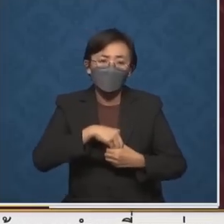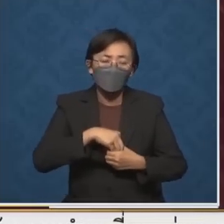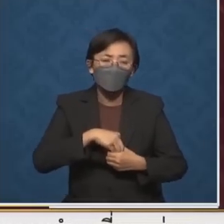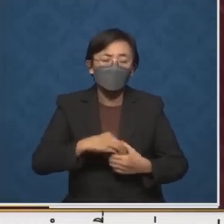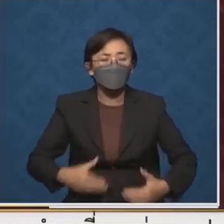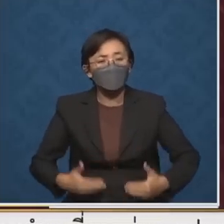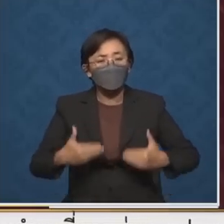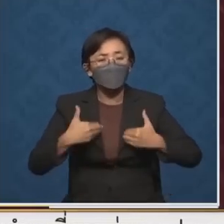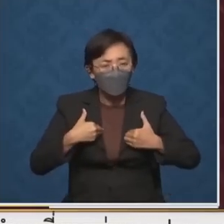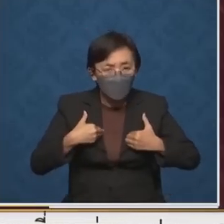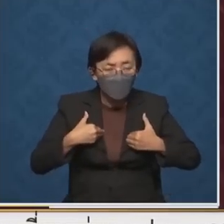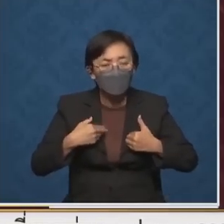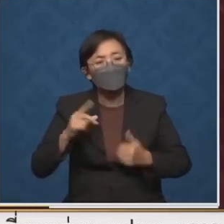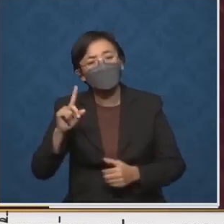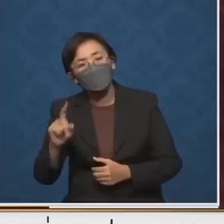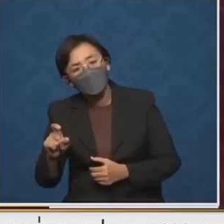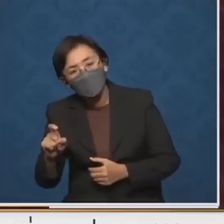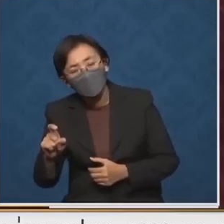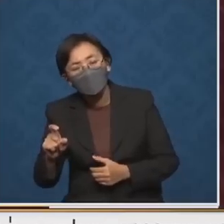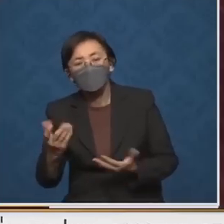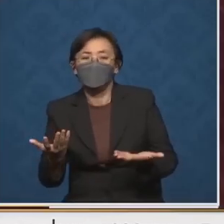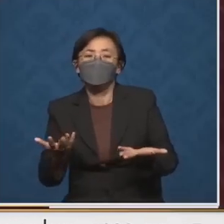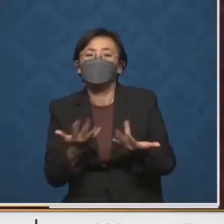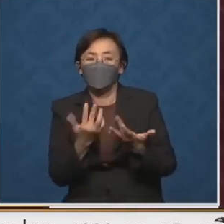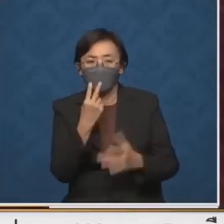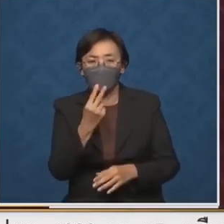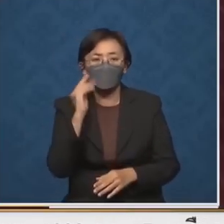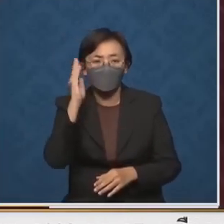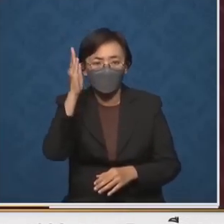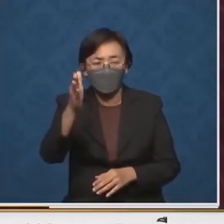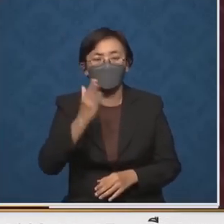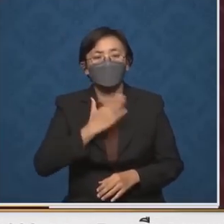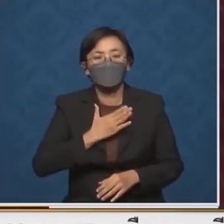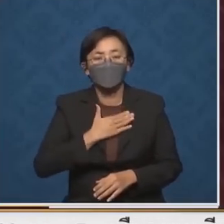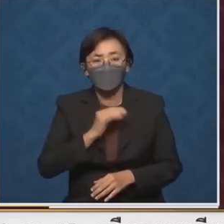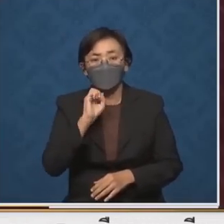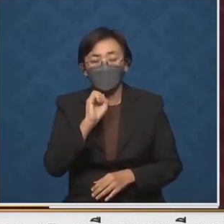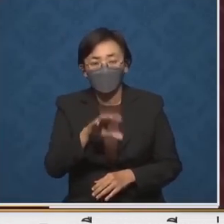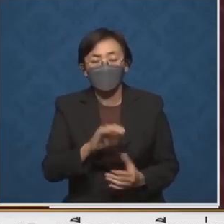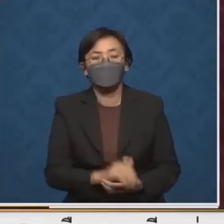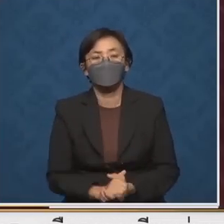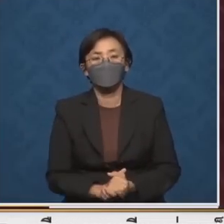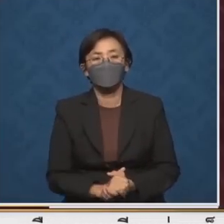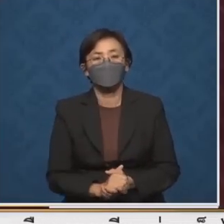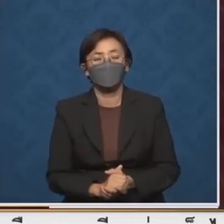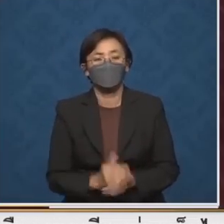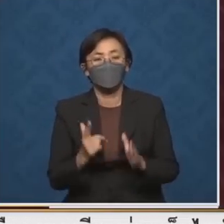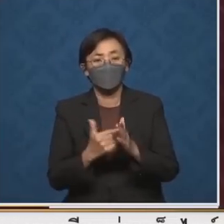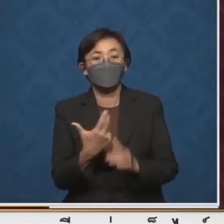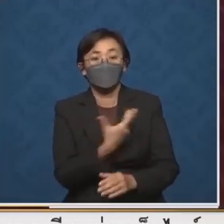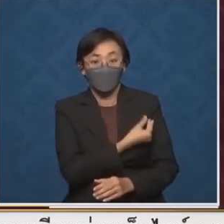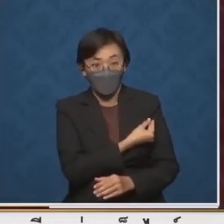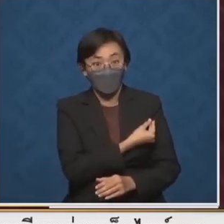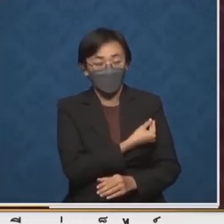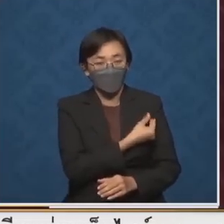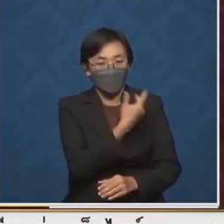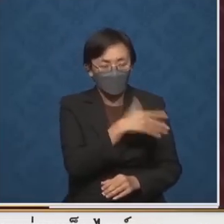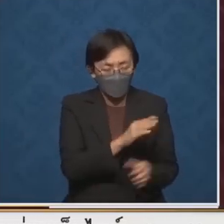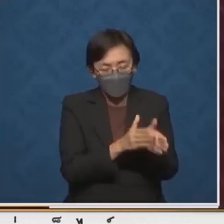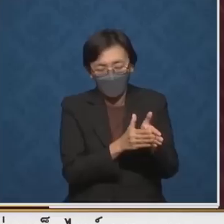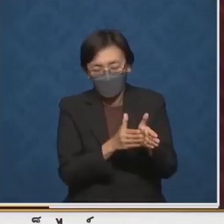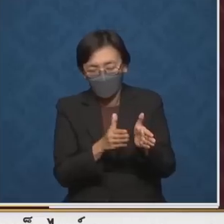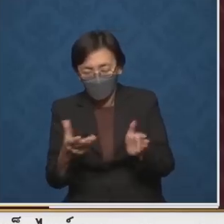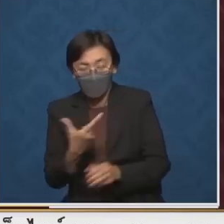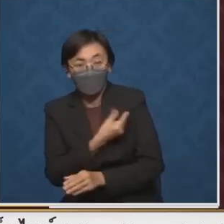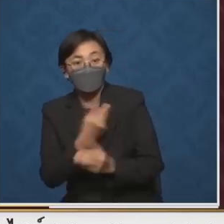กับรัฐบาลผลเอก ประยุติจรณ์โชาคอยดูต่อไปผมขอเ้นว่าการฉีดวัคซินควายผมจะไม่อ